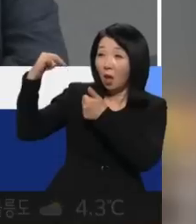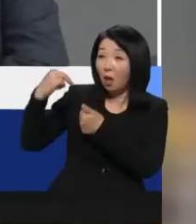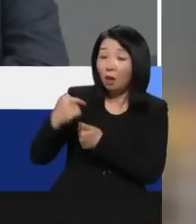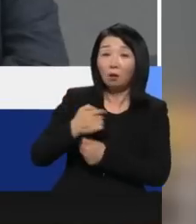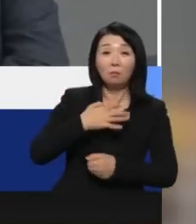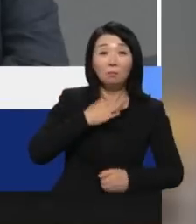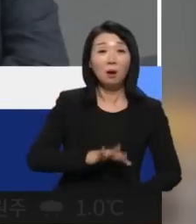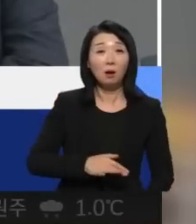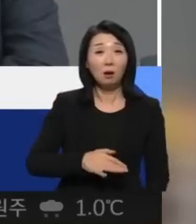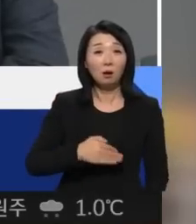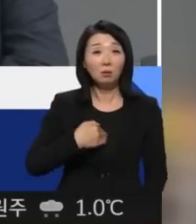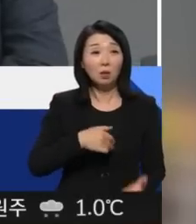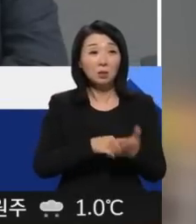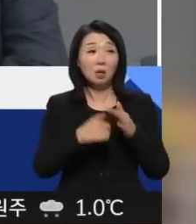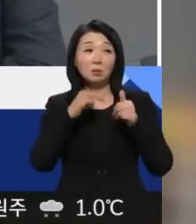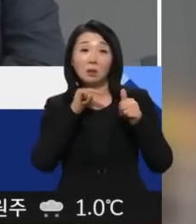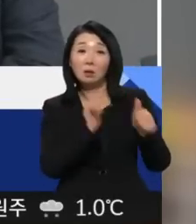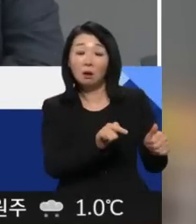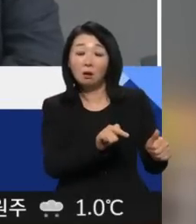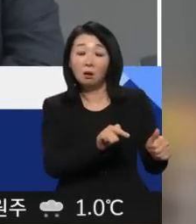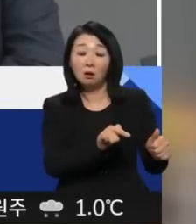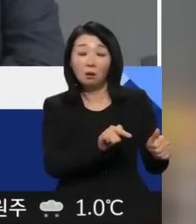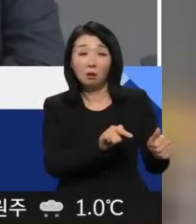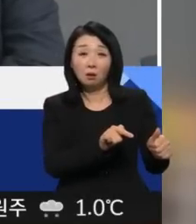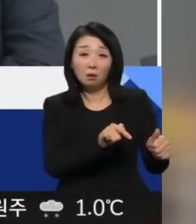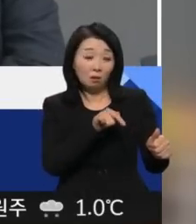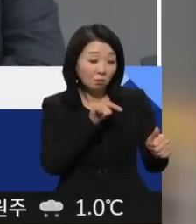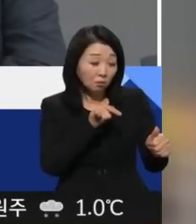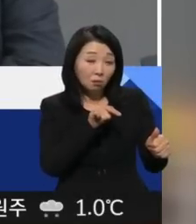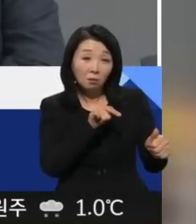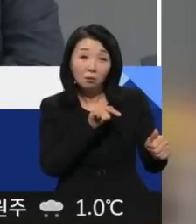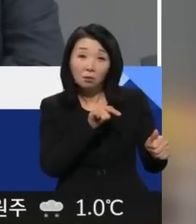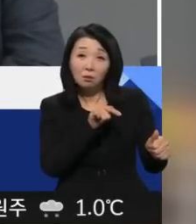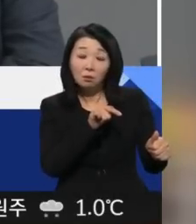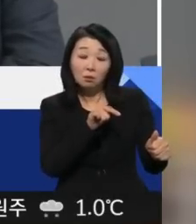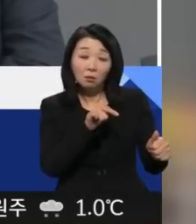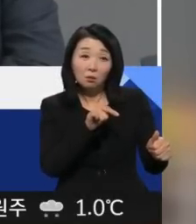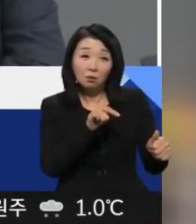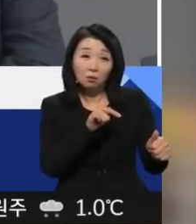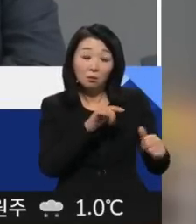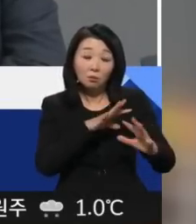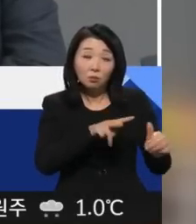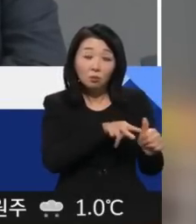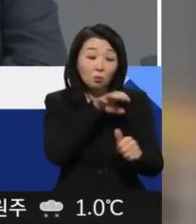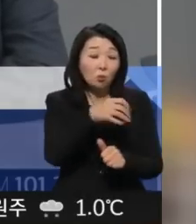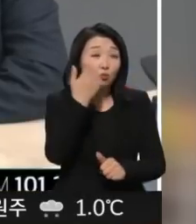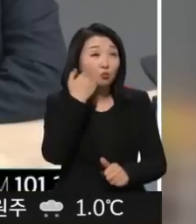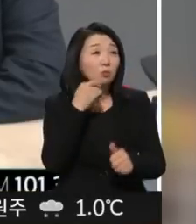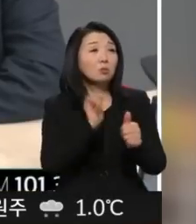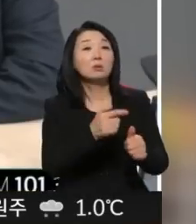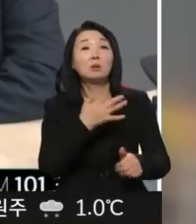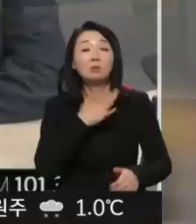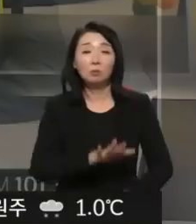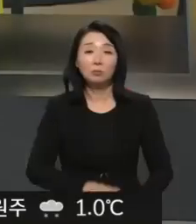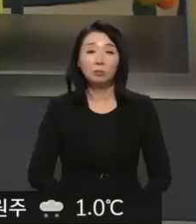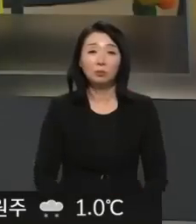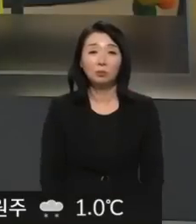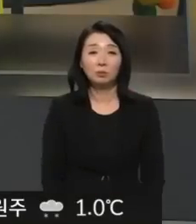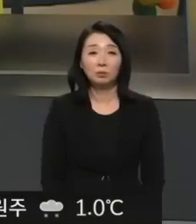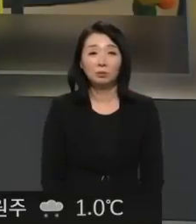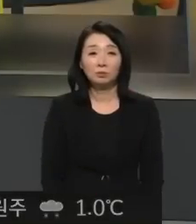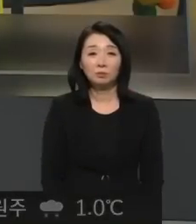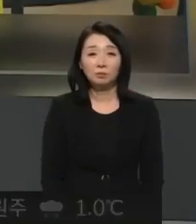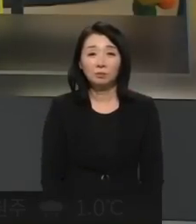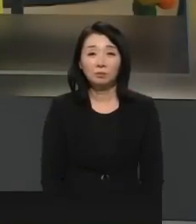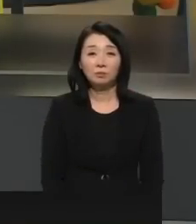제가 삭제해라 하는 지시를 우리 국정원 누구에게도 한 적이 없습니다. 네,